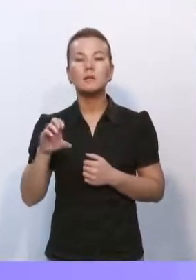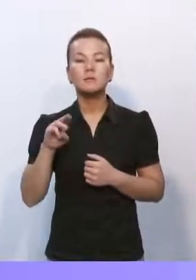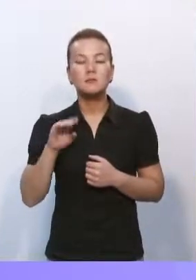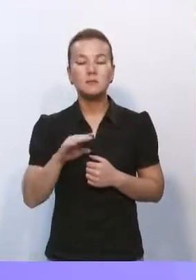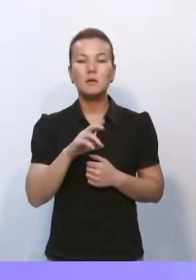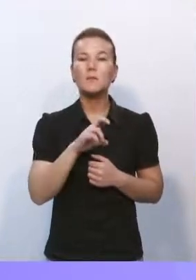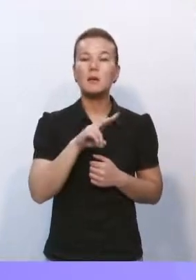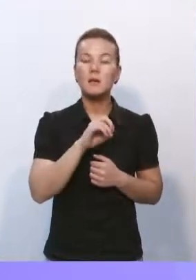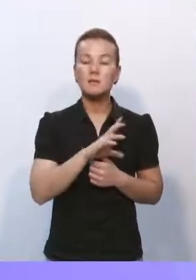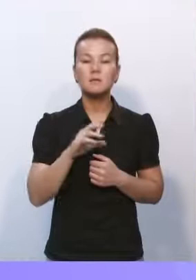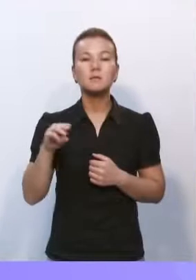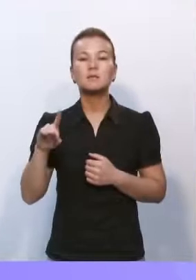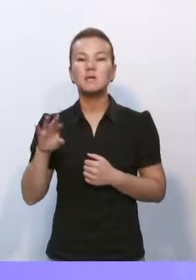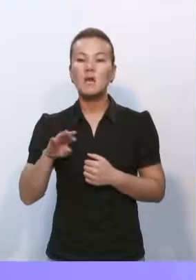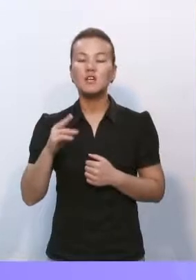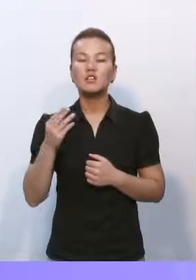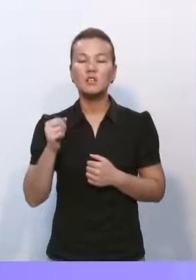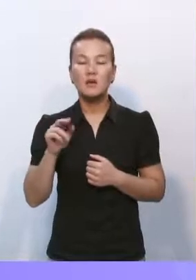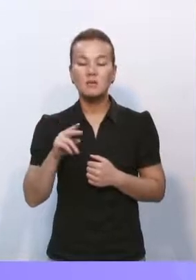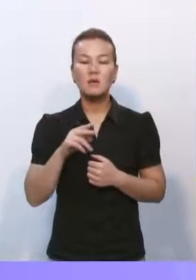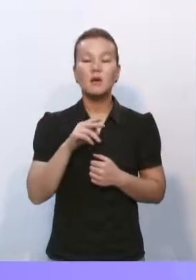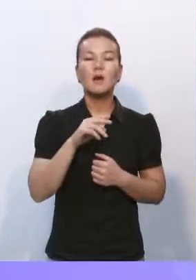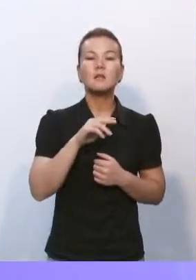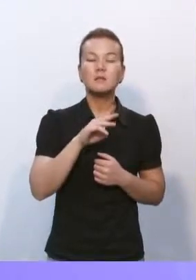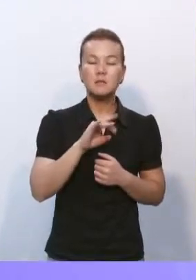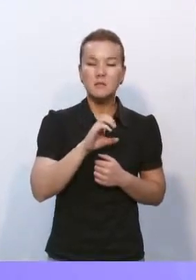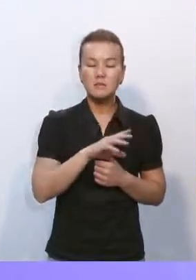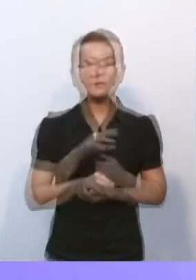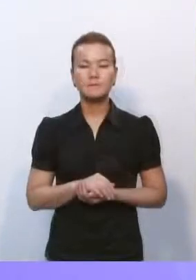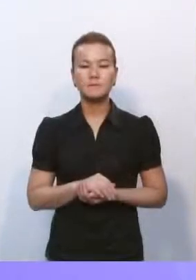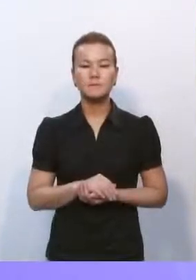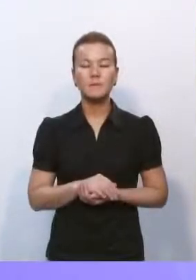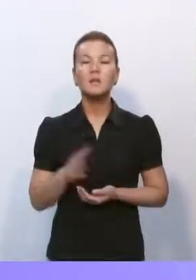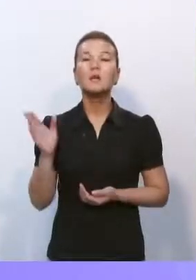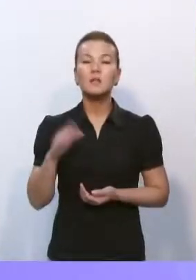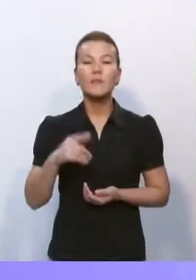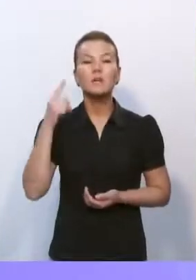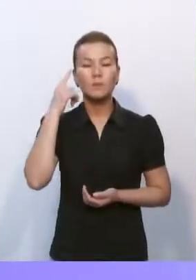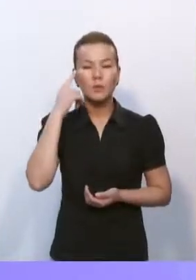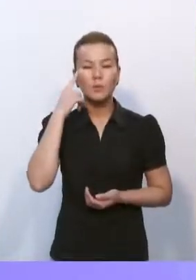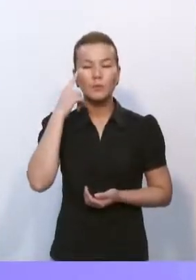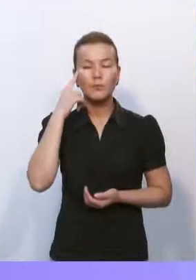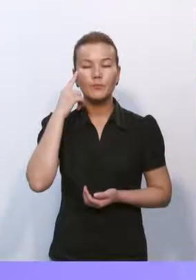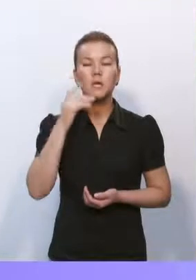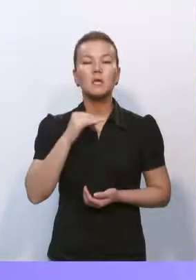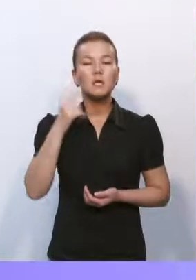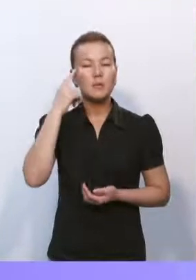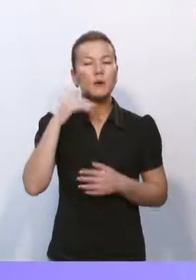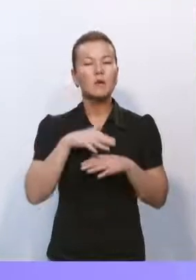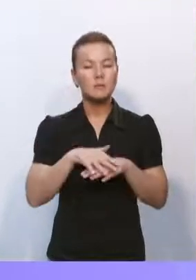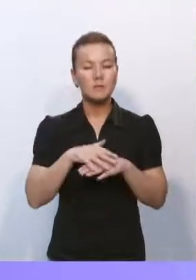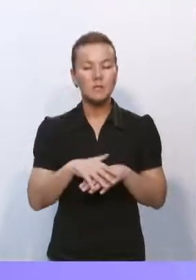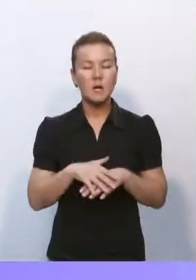блеск, трещать – треск, прямой – прямо. Давайте подумаем и